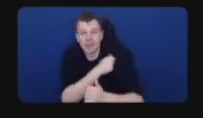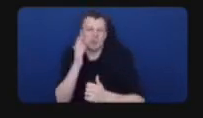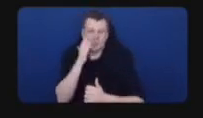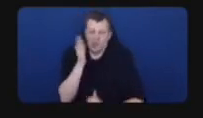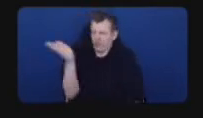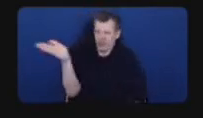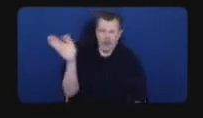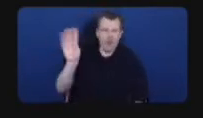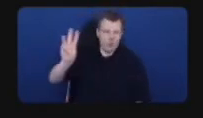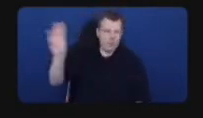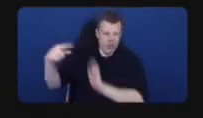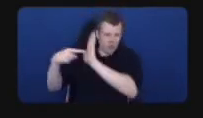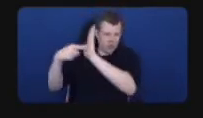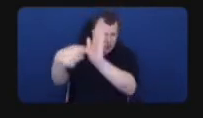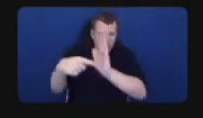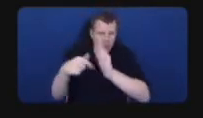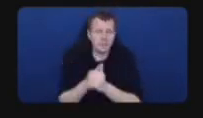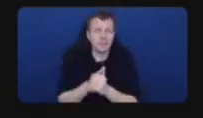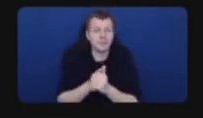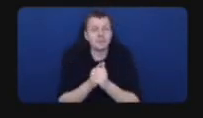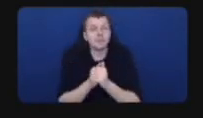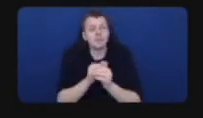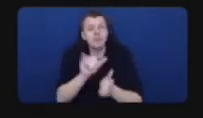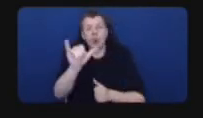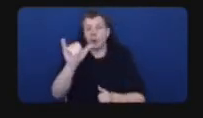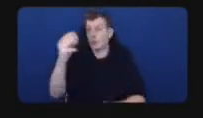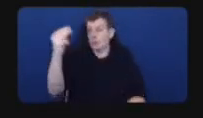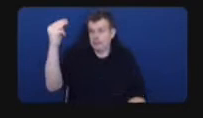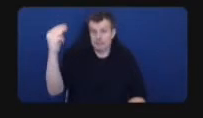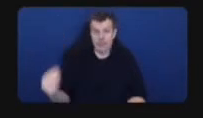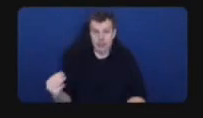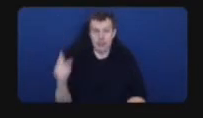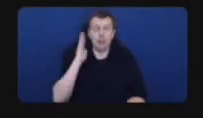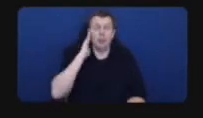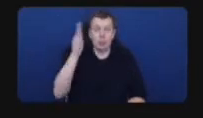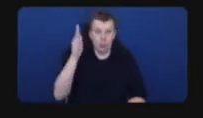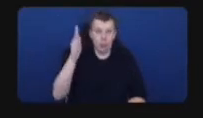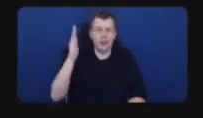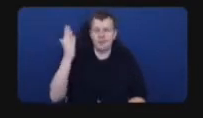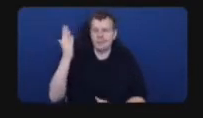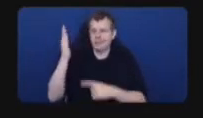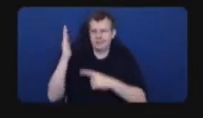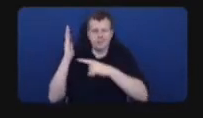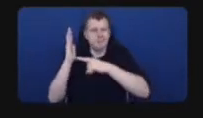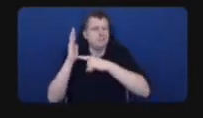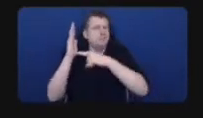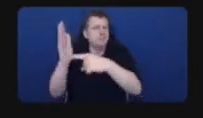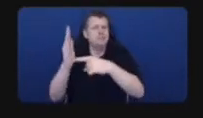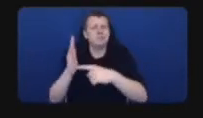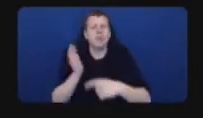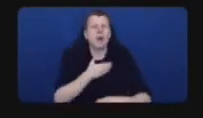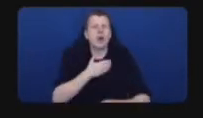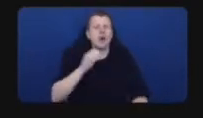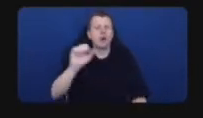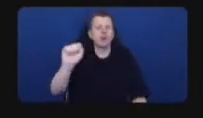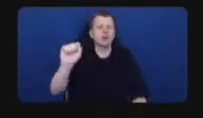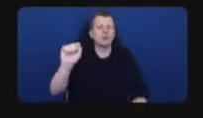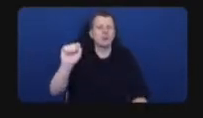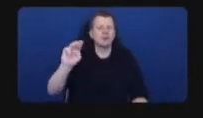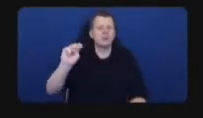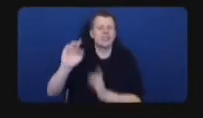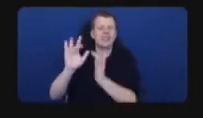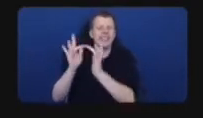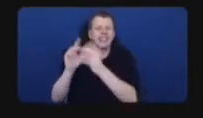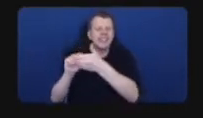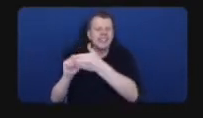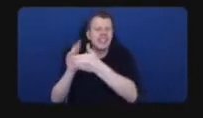对于公共的一些公共场所对于大家来说是意味着是什么，还有一些是关于更